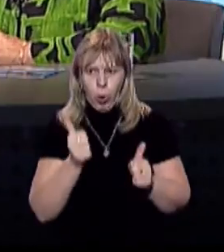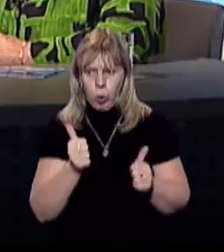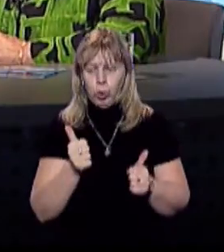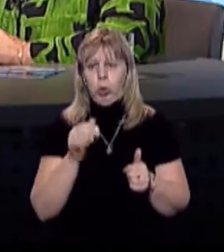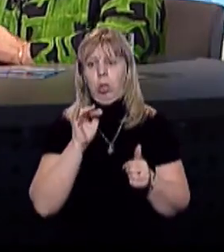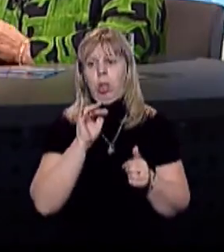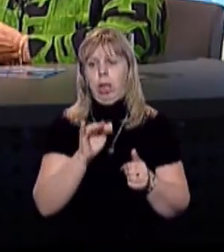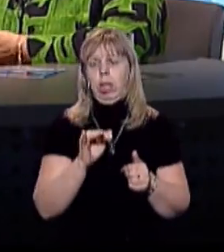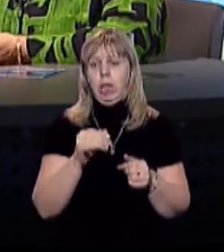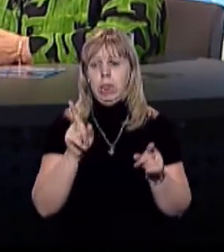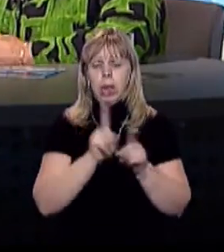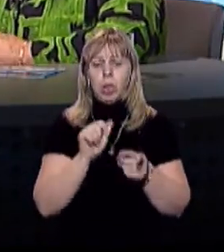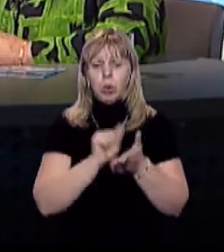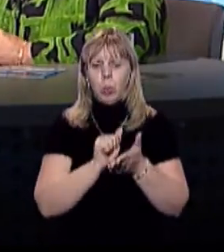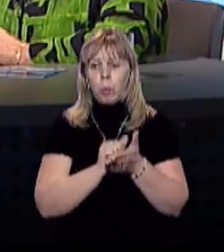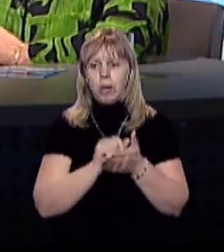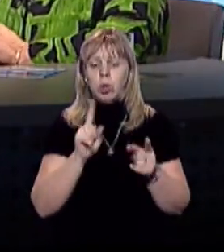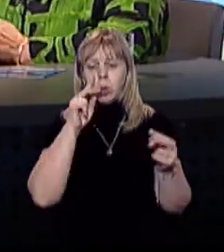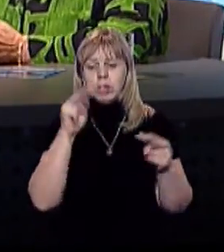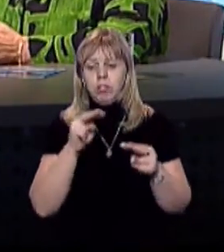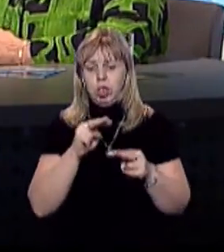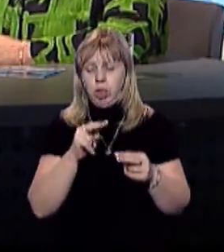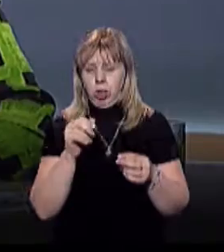із документом, що засвідчує